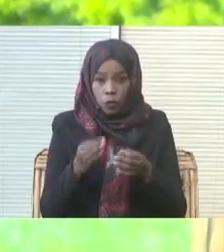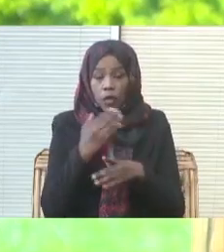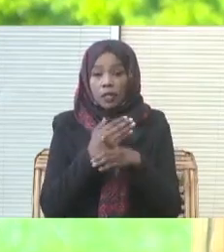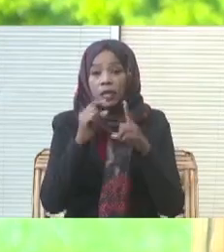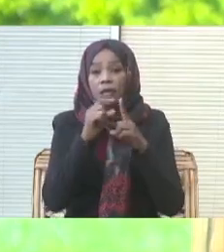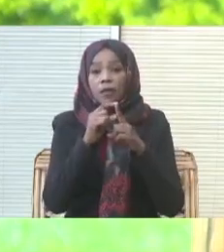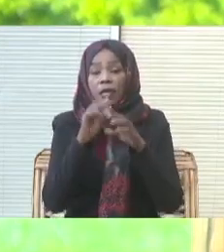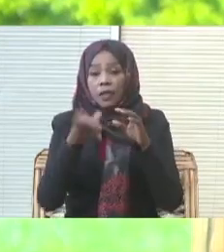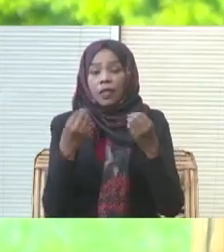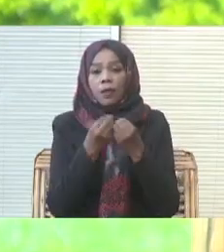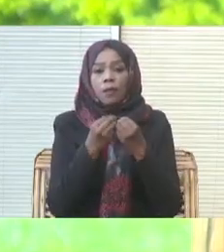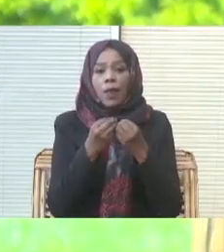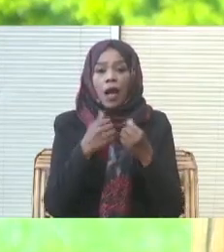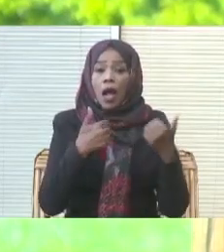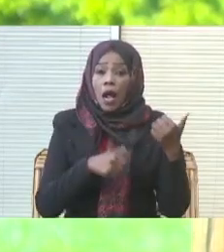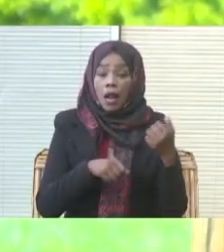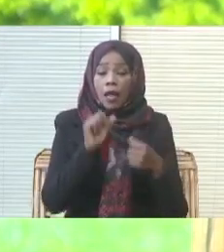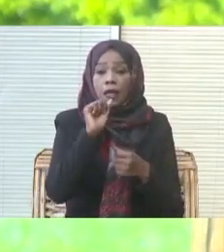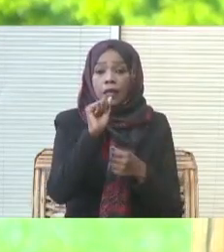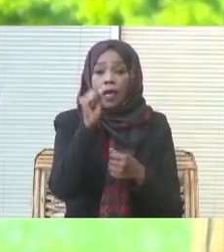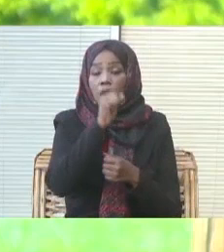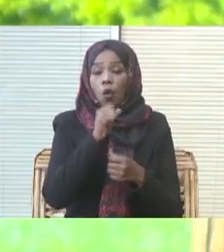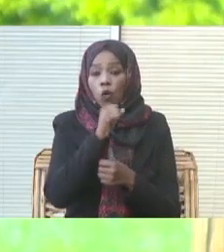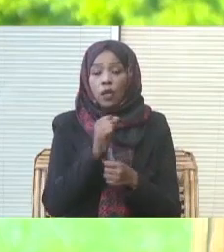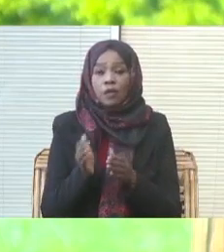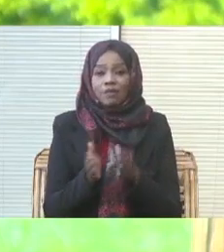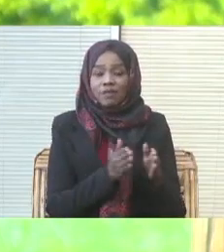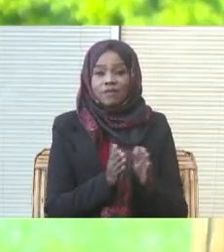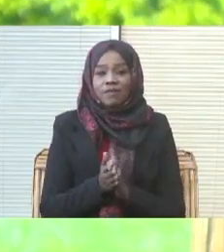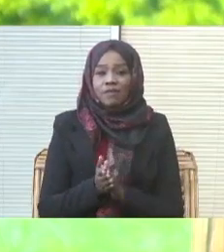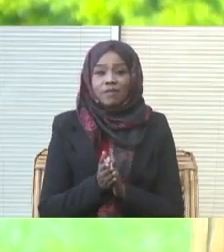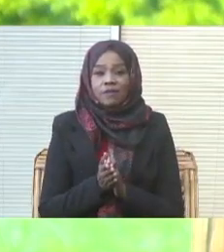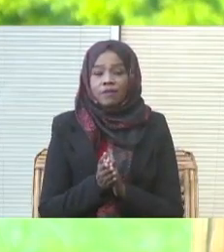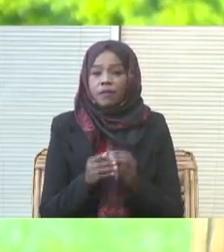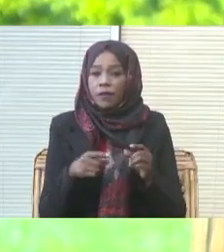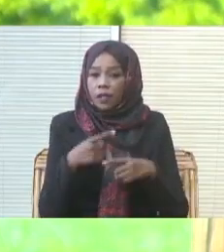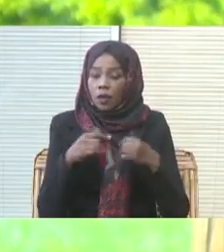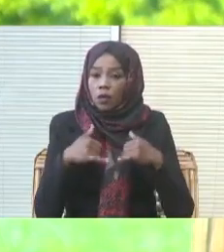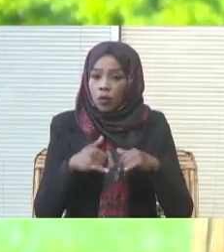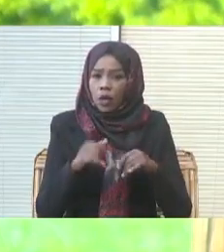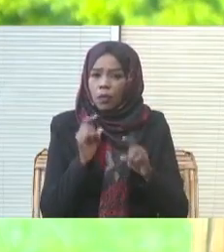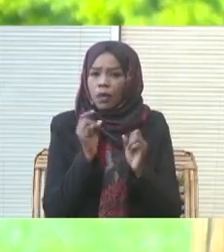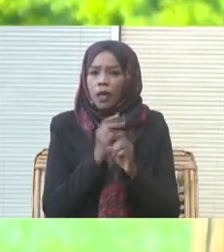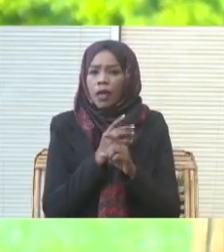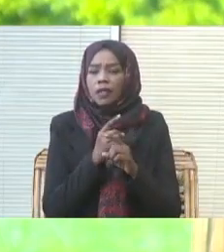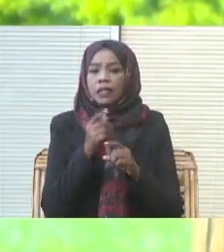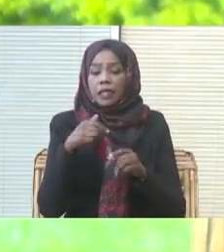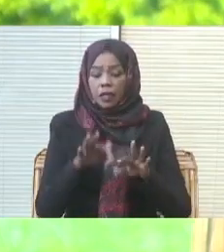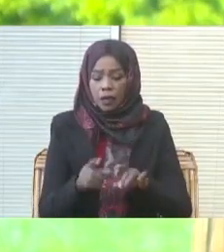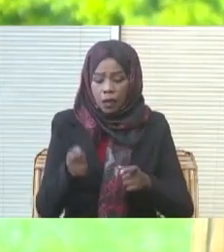مع البنية سوا مع اللحن. هاي مع اللحن سوا. اوكي تمام. يلا بعد ما صورنا خلاص ثاني جينا